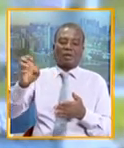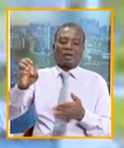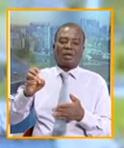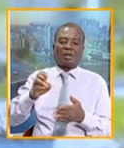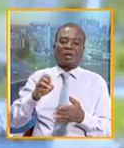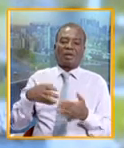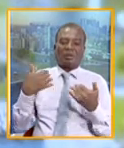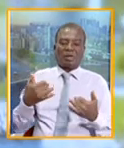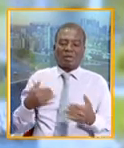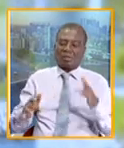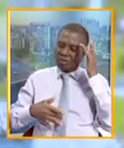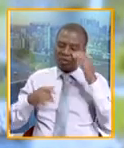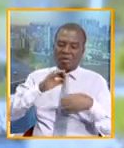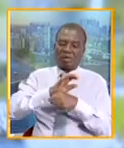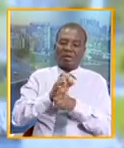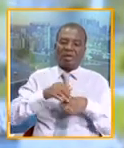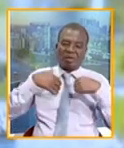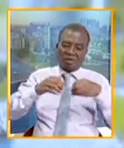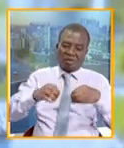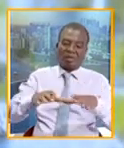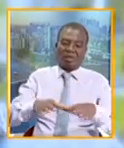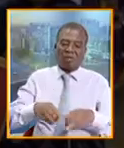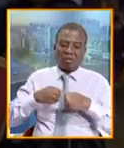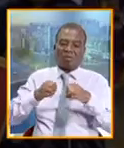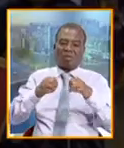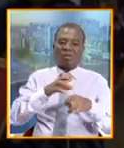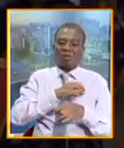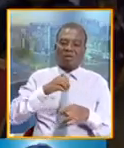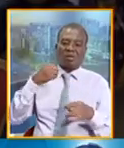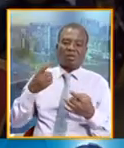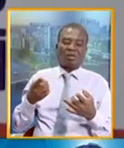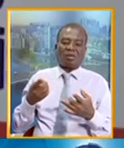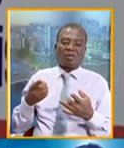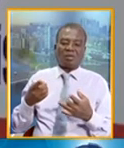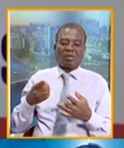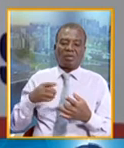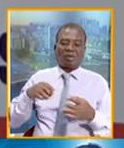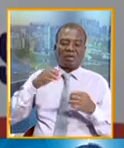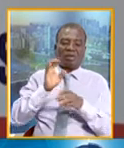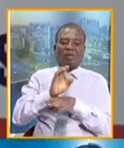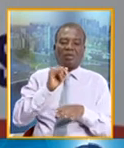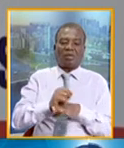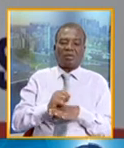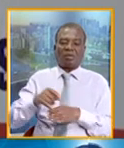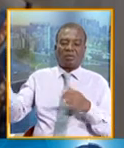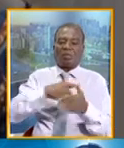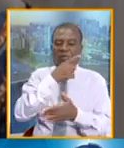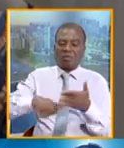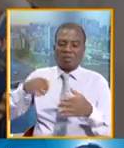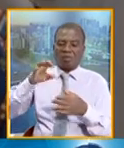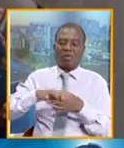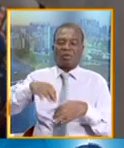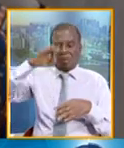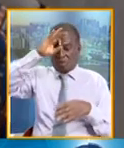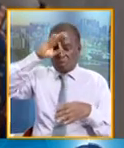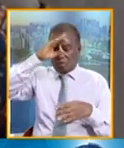si la pandémie de la Covid-19 persiste, la lutte contre cette le paludisme ne faiblit pas. La Côte d'Ivoire veut éradiquer le paludisme d'ici